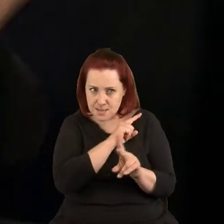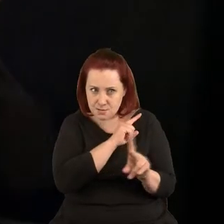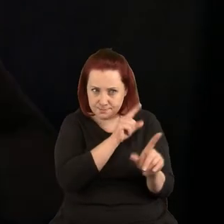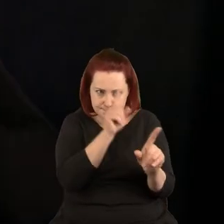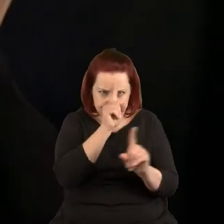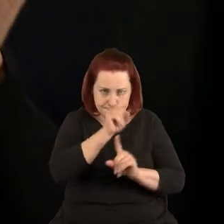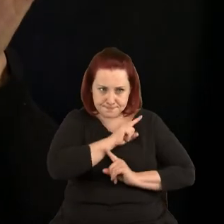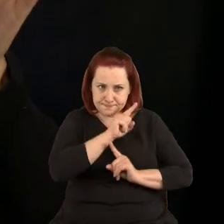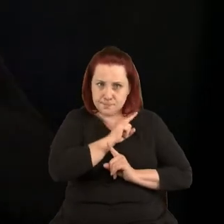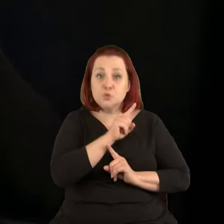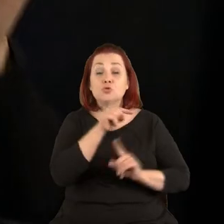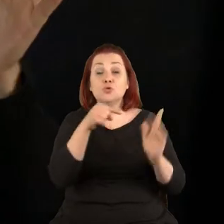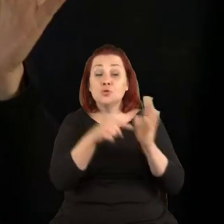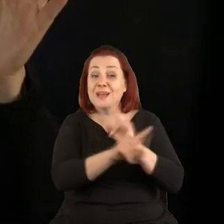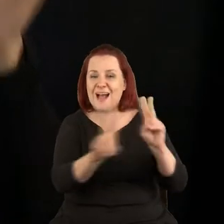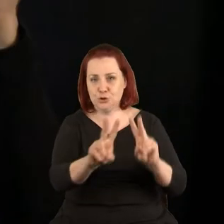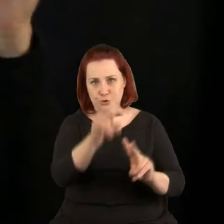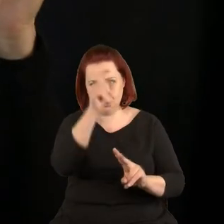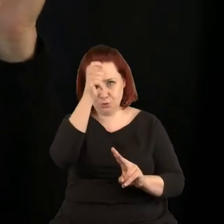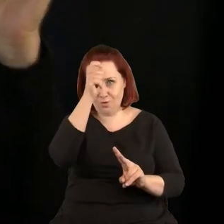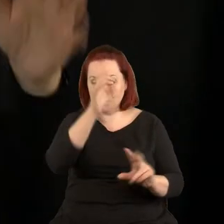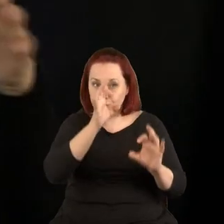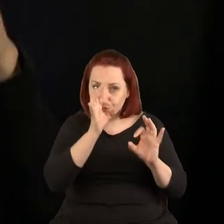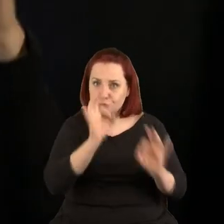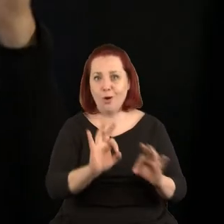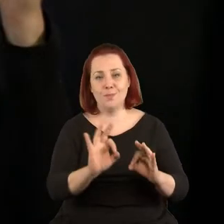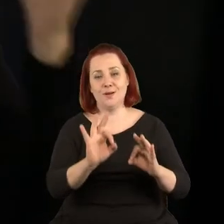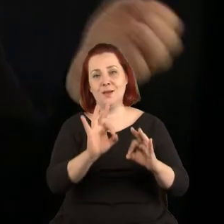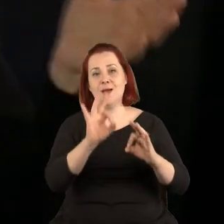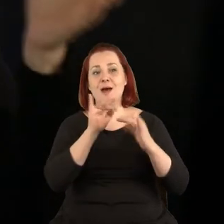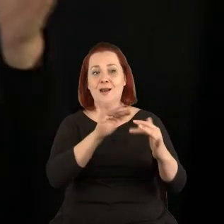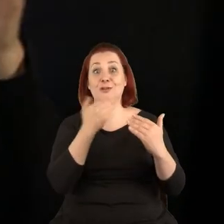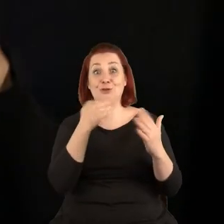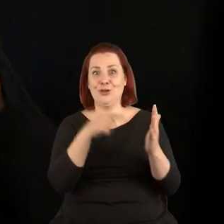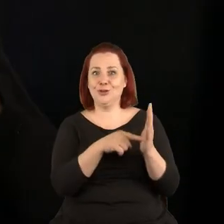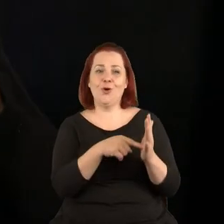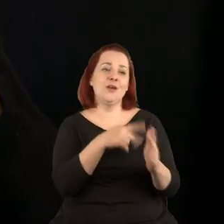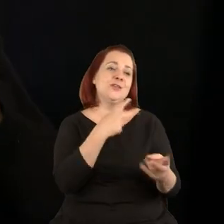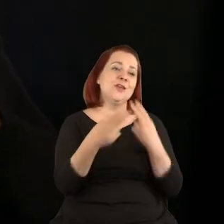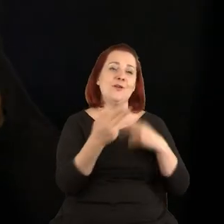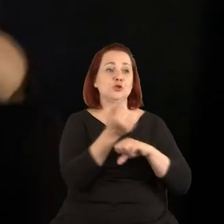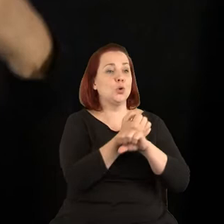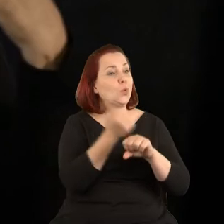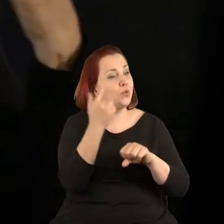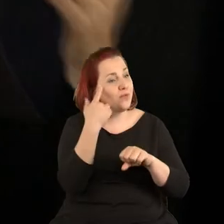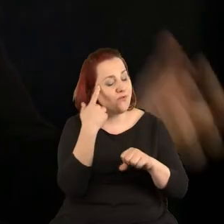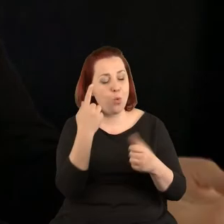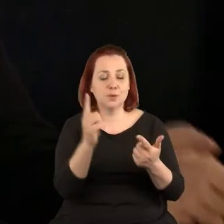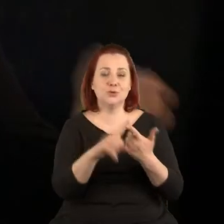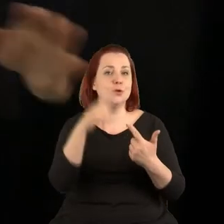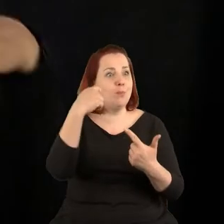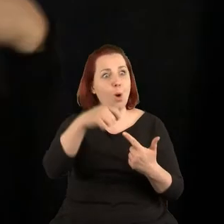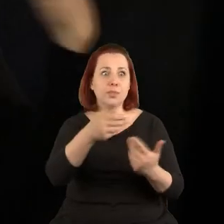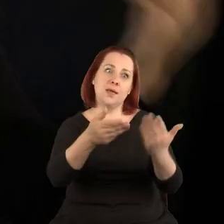podstawą dobrych relacji. Nie ma znaczenia, czy on jest rudy, czy on jest brunetem, czy ona jest blondynką, czy jest osobą